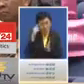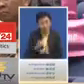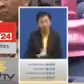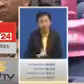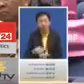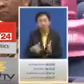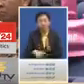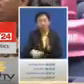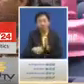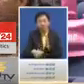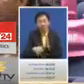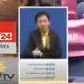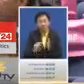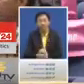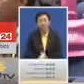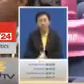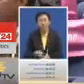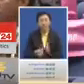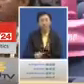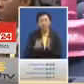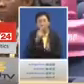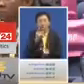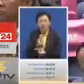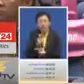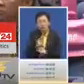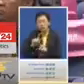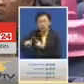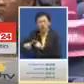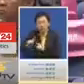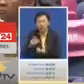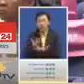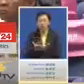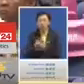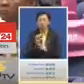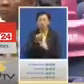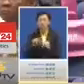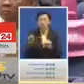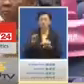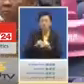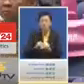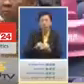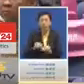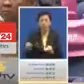ครับท่านเก็บกับเหล้ากับยากับบุหรี่ขึ้น